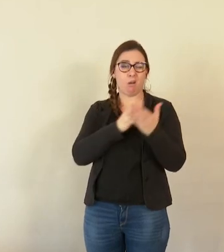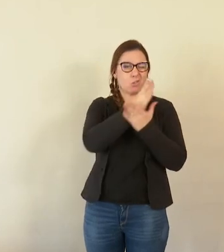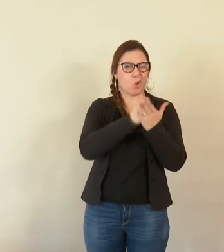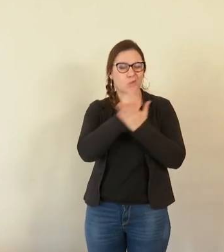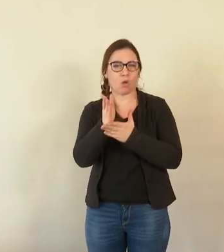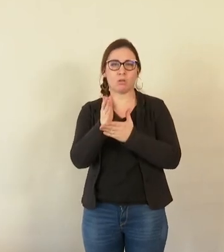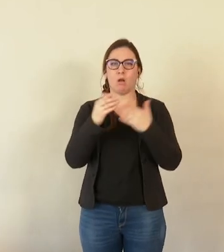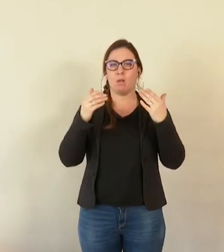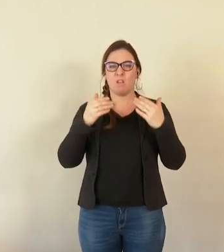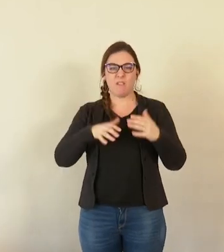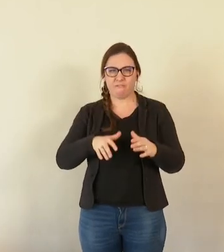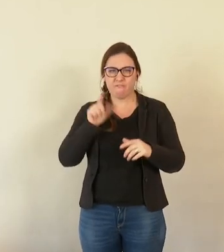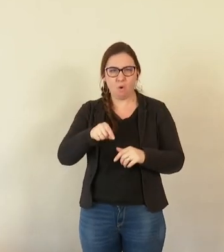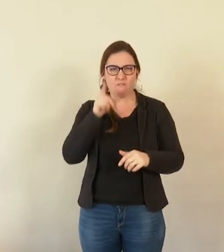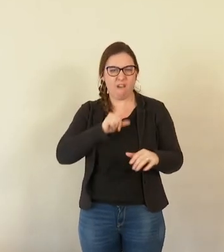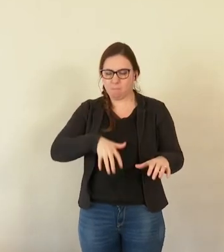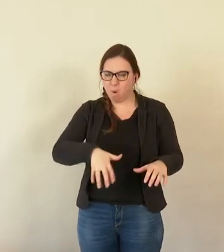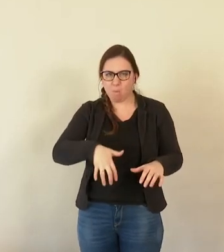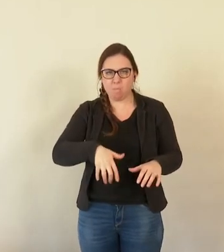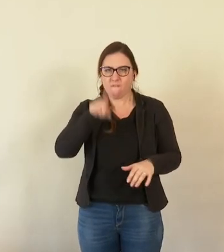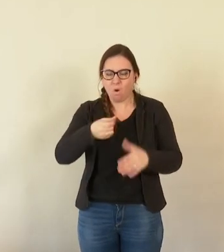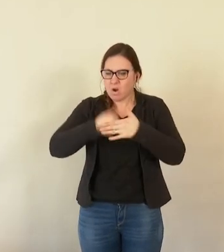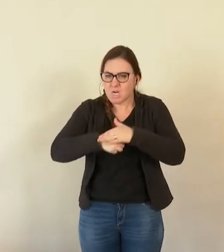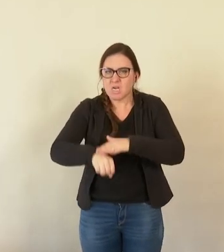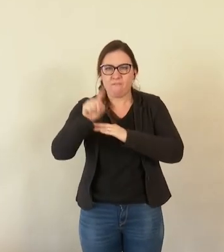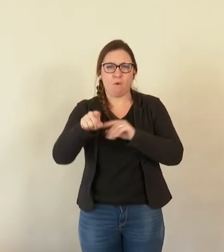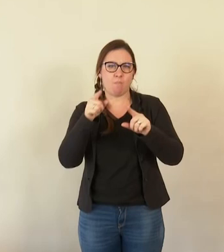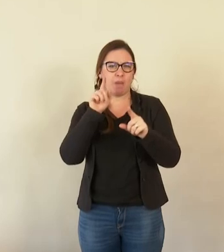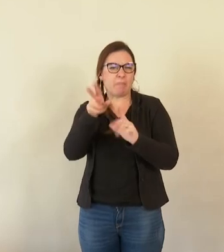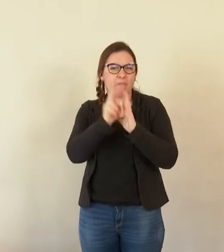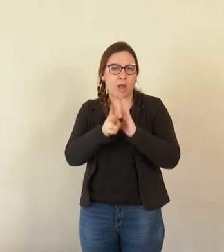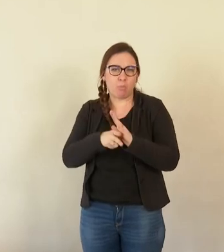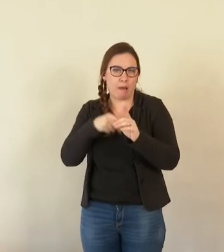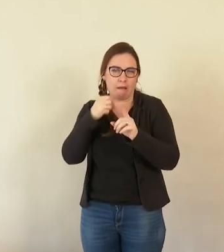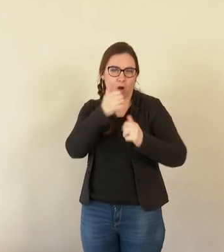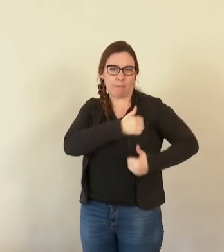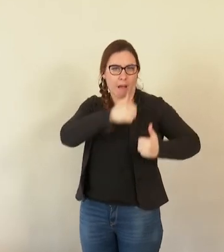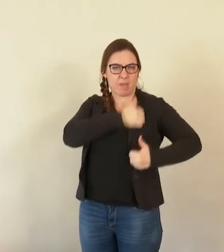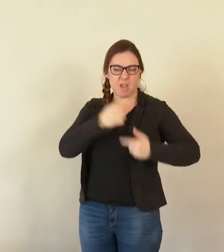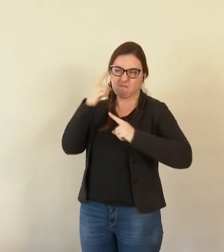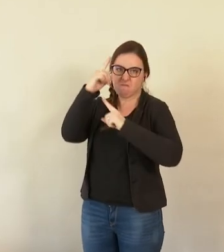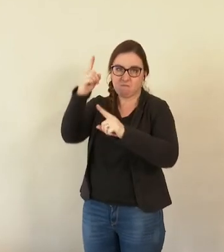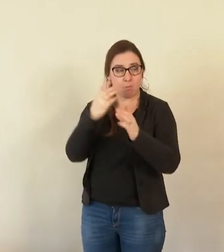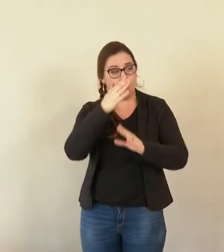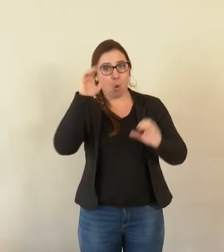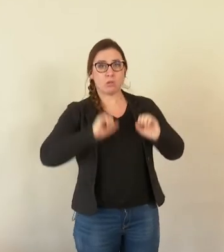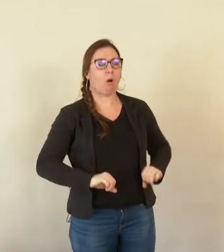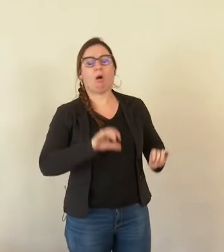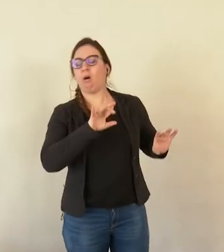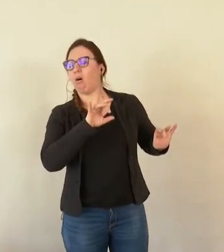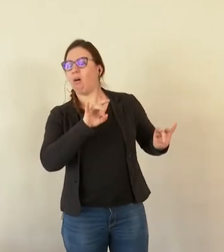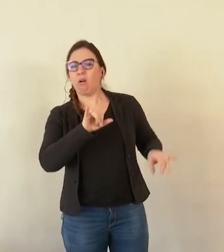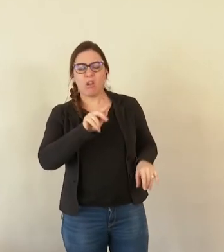vocabulaire guerrier à un moment où le président du Sénat Gérard Larcher lui ne veut pas entendre parler de la question parce que de